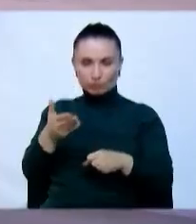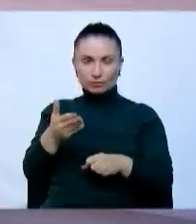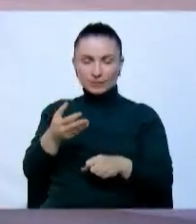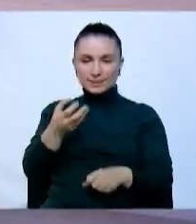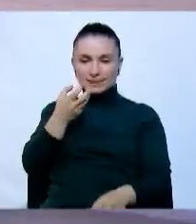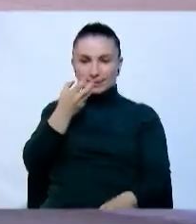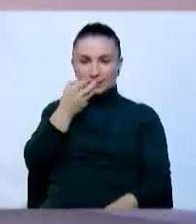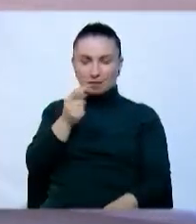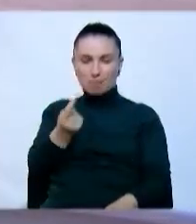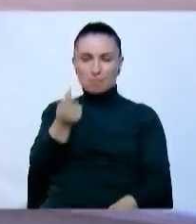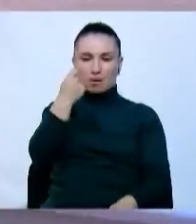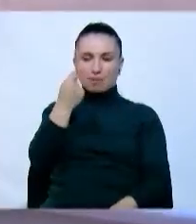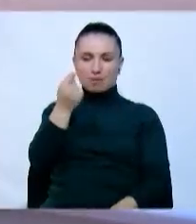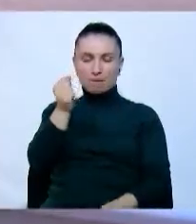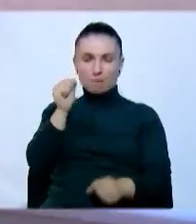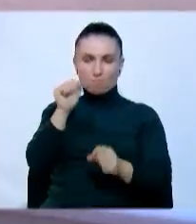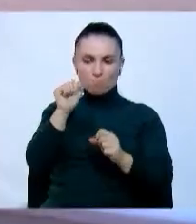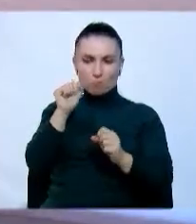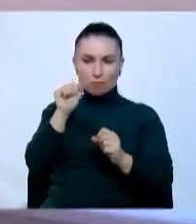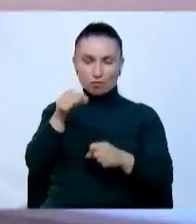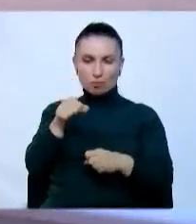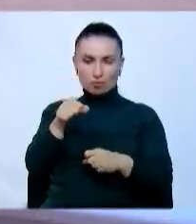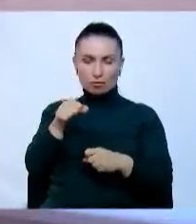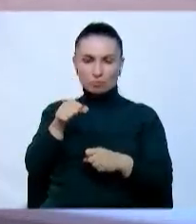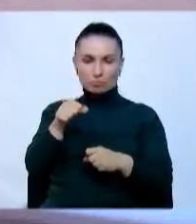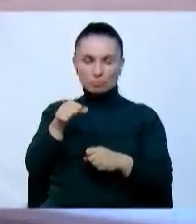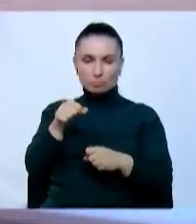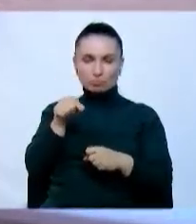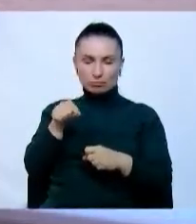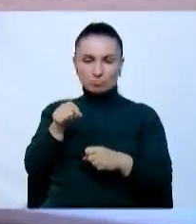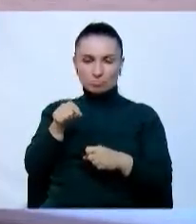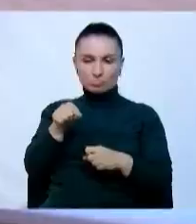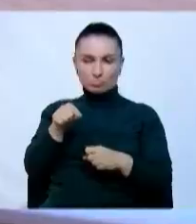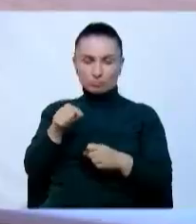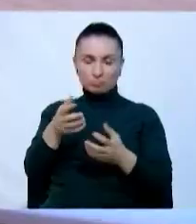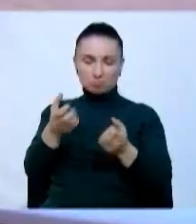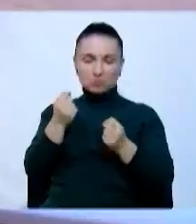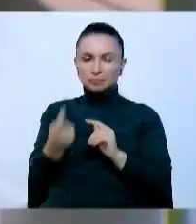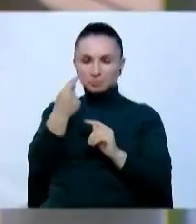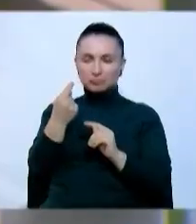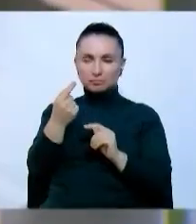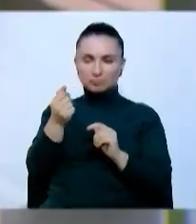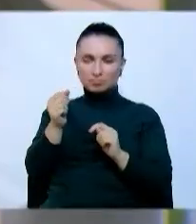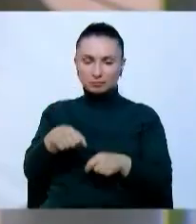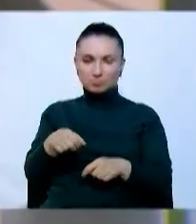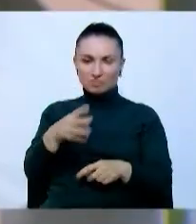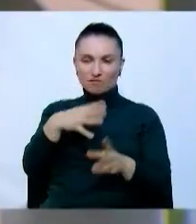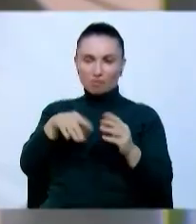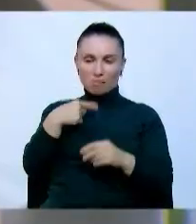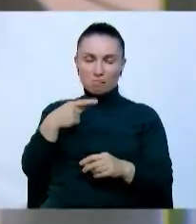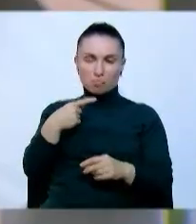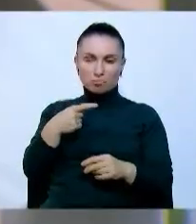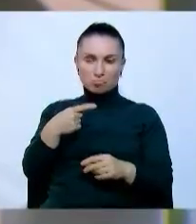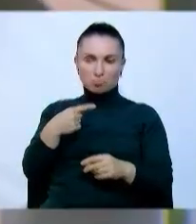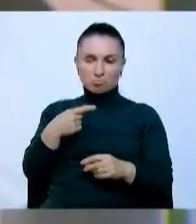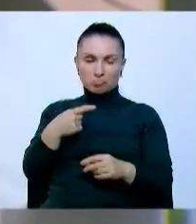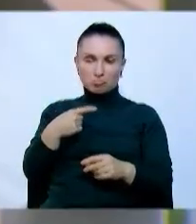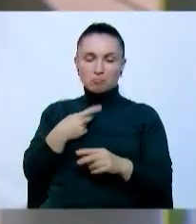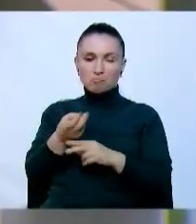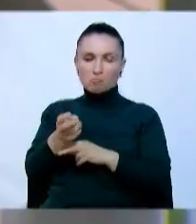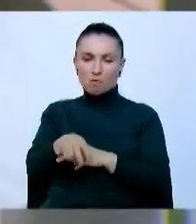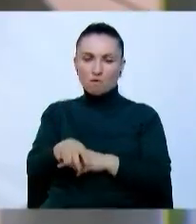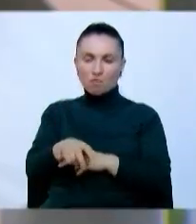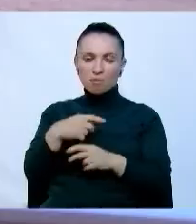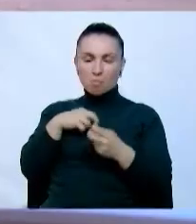ცხელი ანასკლეტები, რომლებიც ეს კუთხსახეხს ეძახიან. აქედან გამომდინარე, ყველა მაგას იძახის, რომ მოვედი, იმიტომ რომ